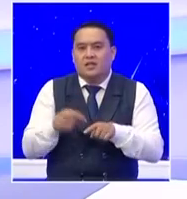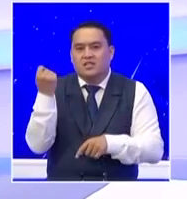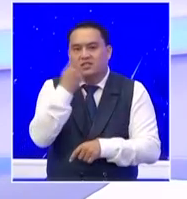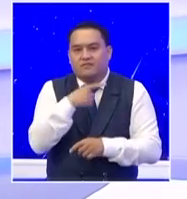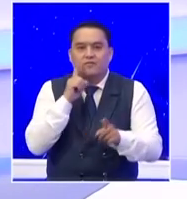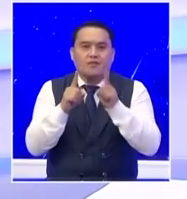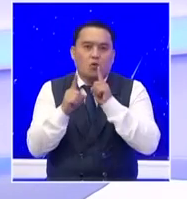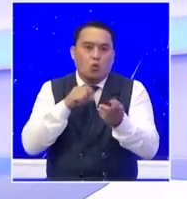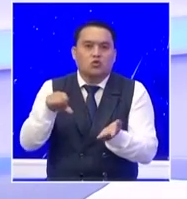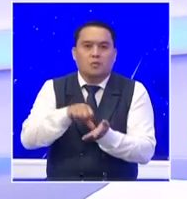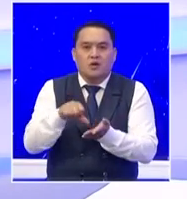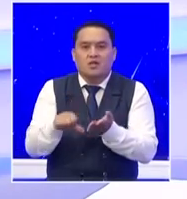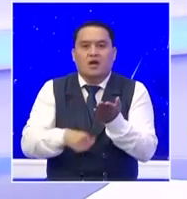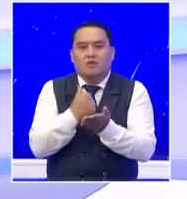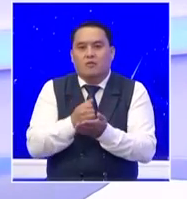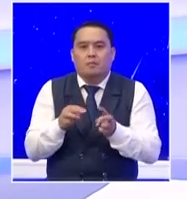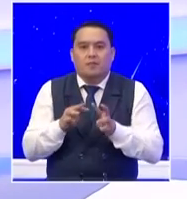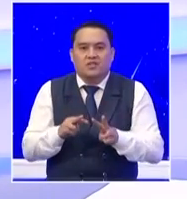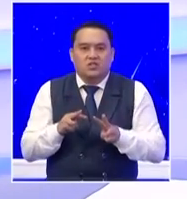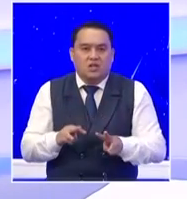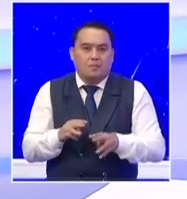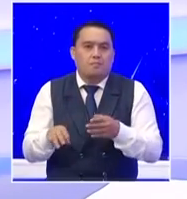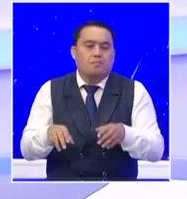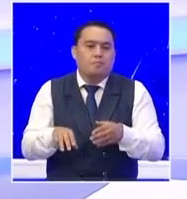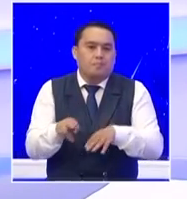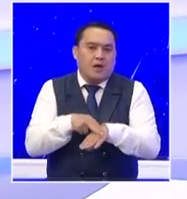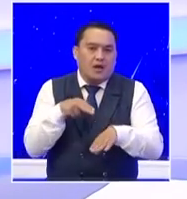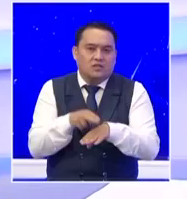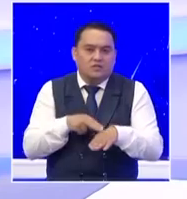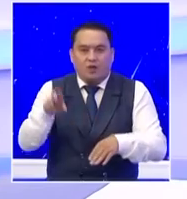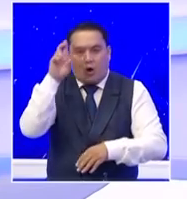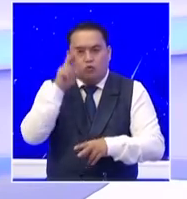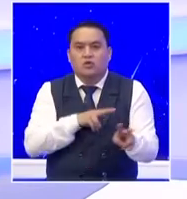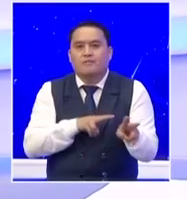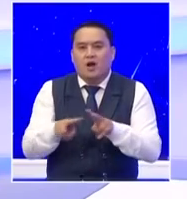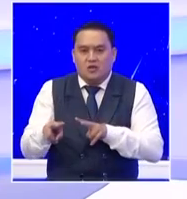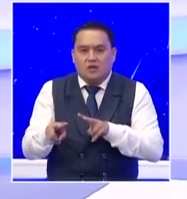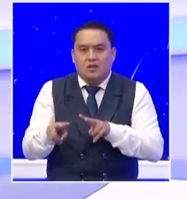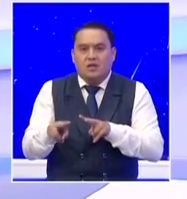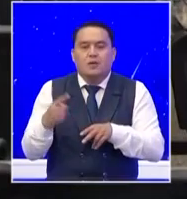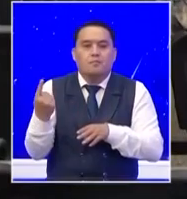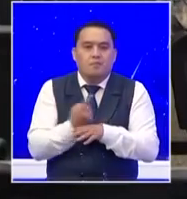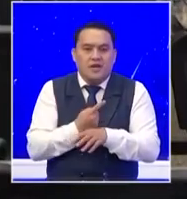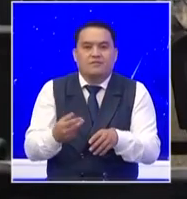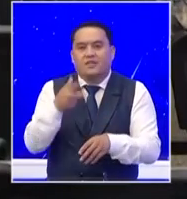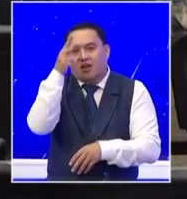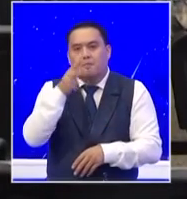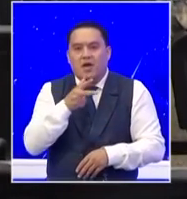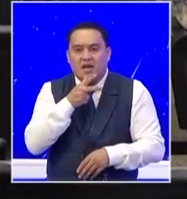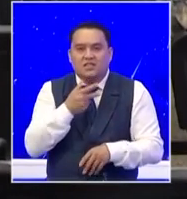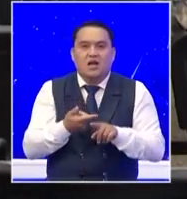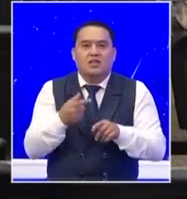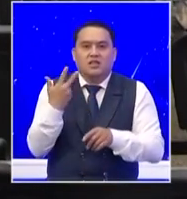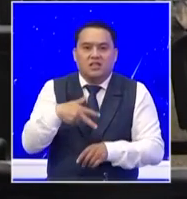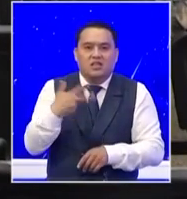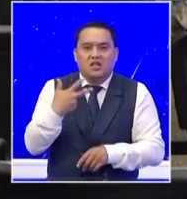стало известно на брифинге с участием представителей областного департамента внутреннего государственного аудита. За первый квартал текущего года